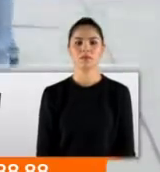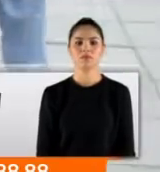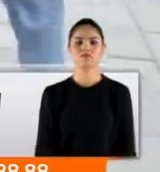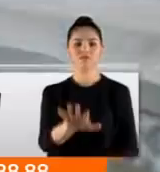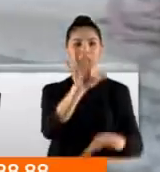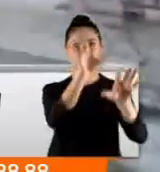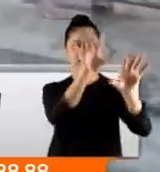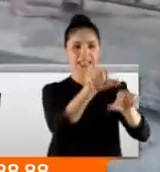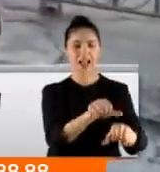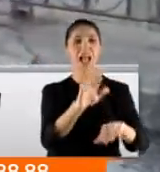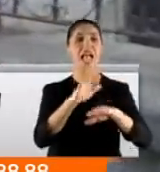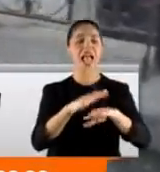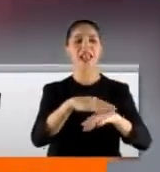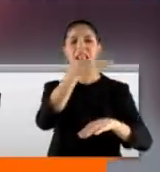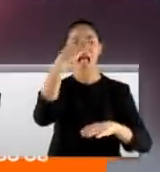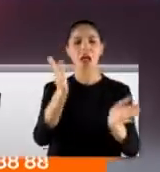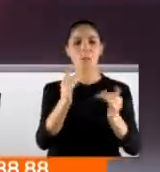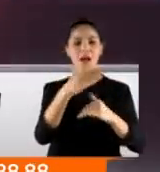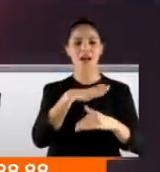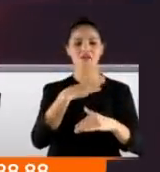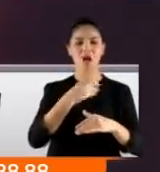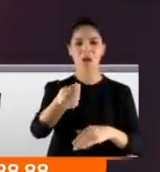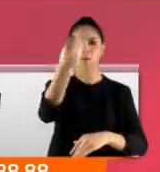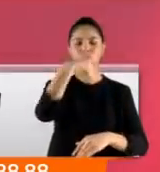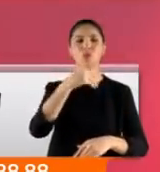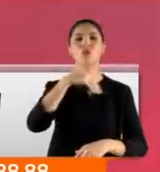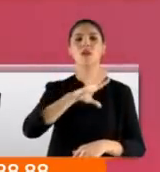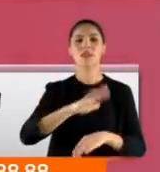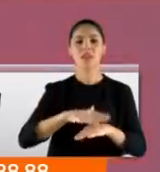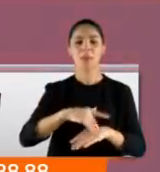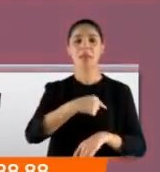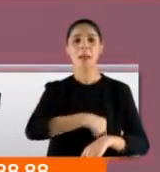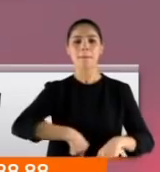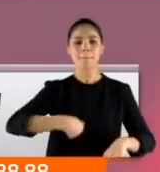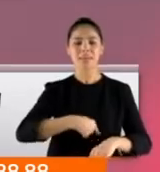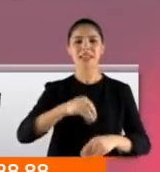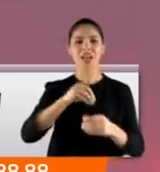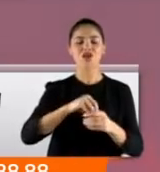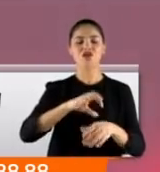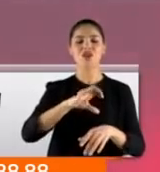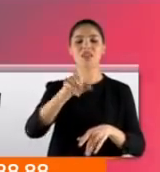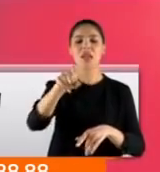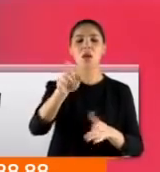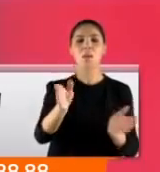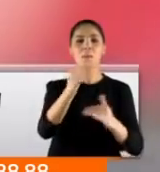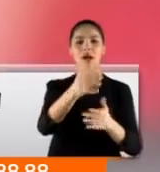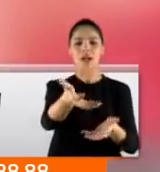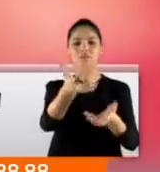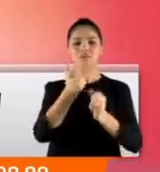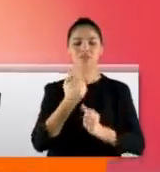Suçüstü yakalandı, elindeki eroin paketlerini ağzına atıp yuttu. Midesinden endoskopi ile uyuşturucu paketleri